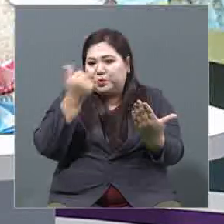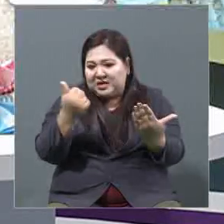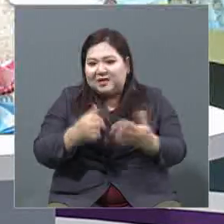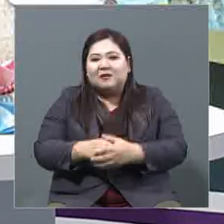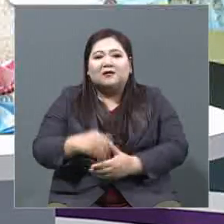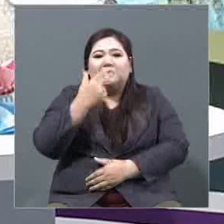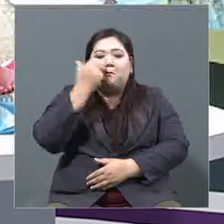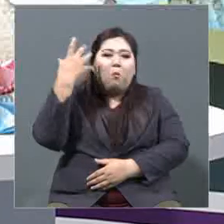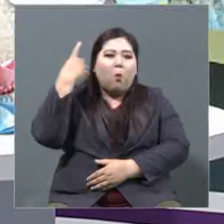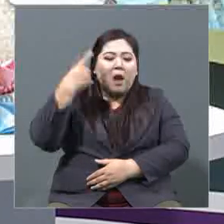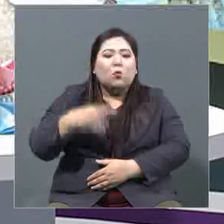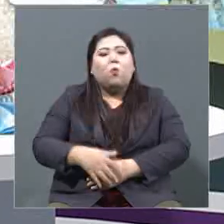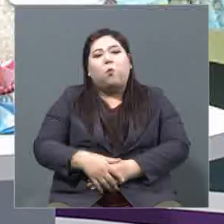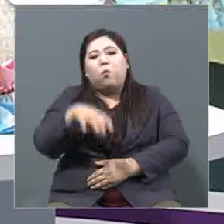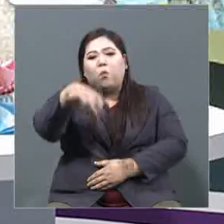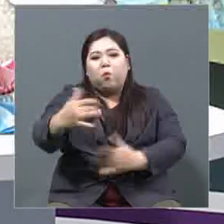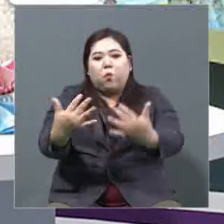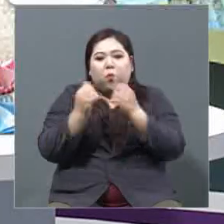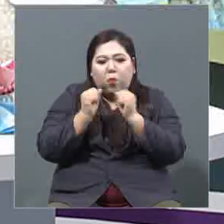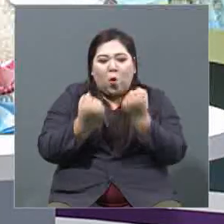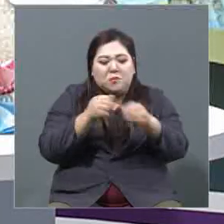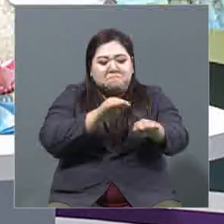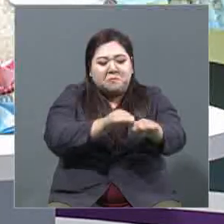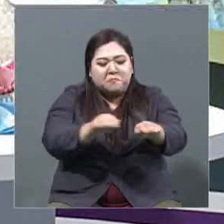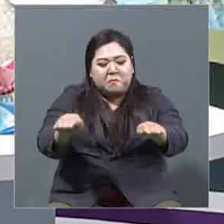ามห้างสรรพสินค้าเขาบอกว่าแน่นถนัดไปด้วยรถอา